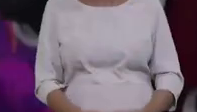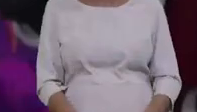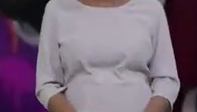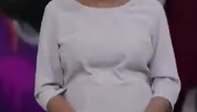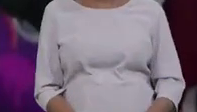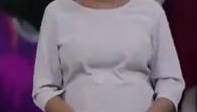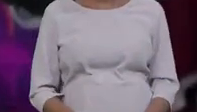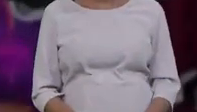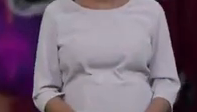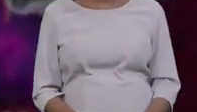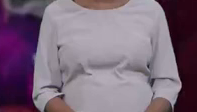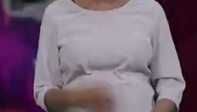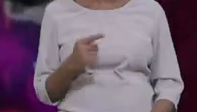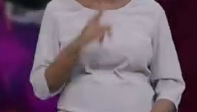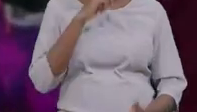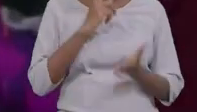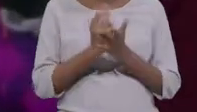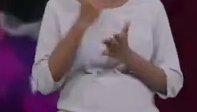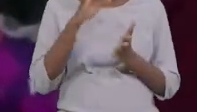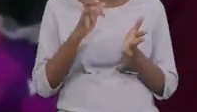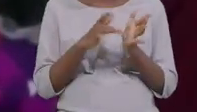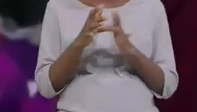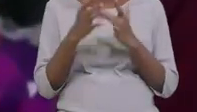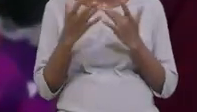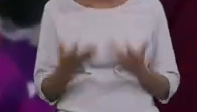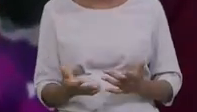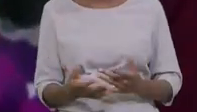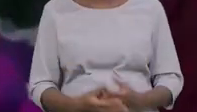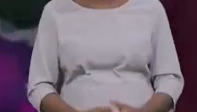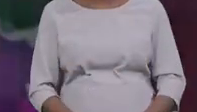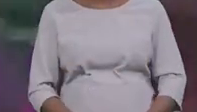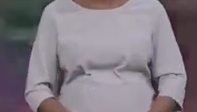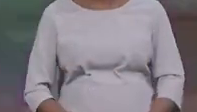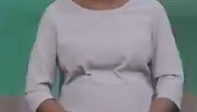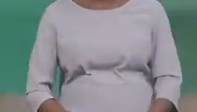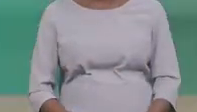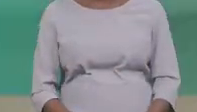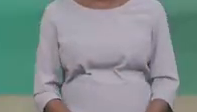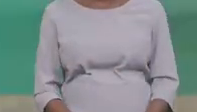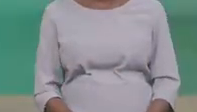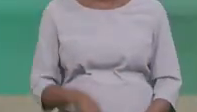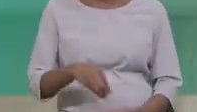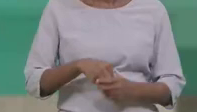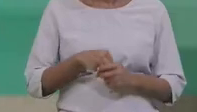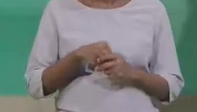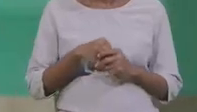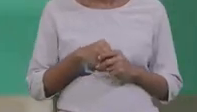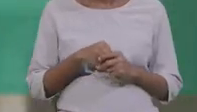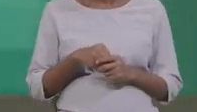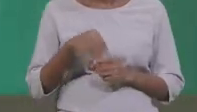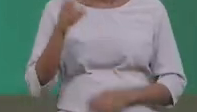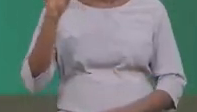Troisièmement, la vérité des Écritures. Les Écritures en